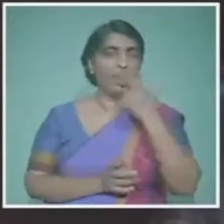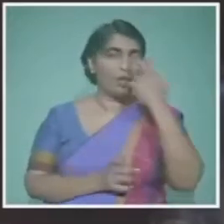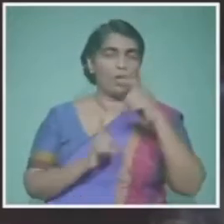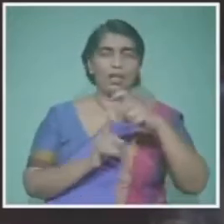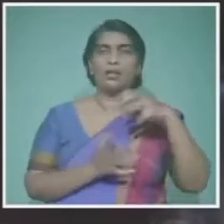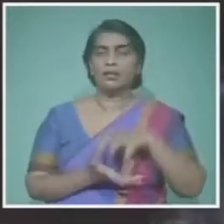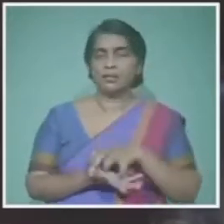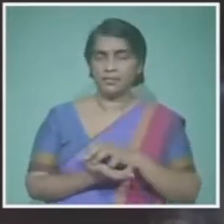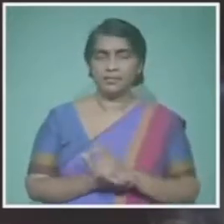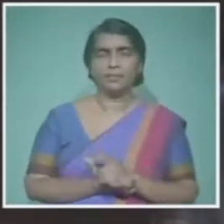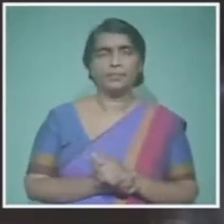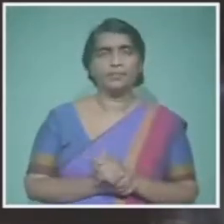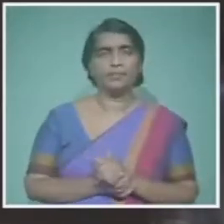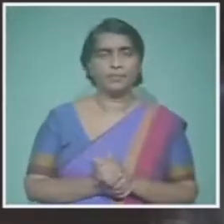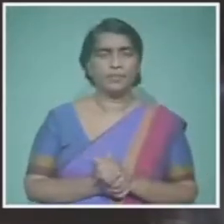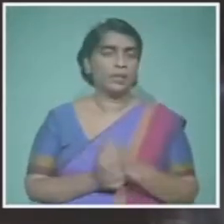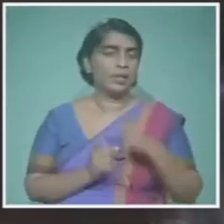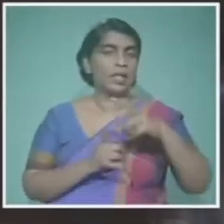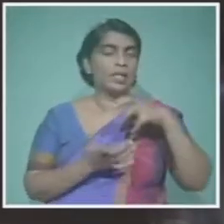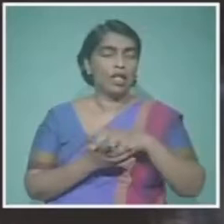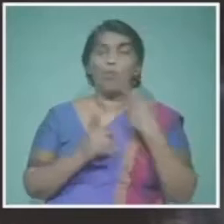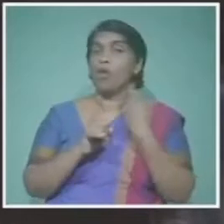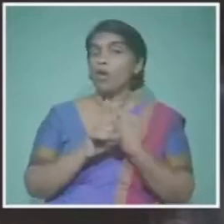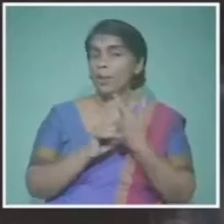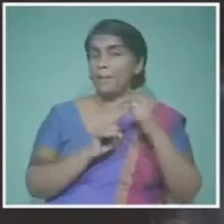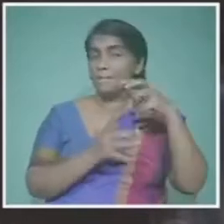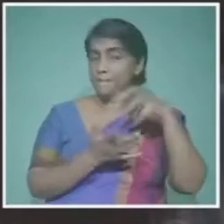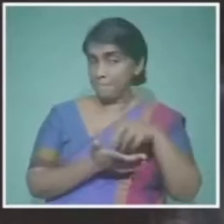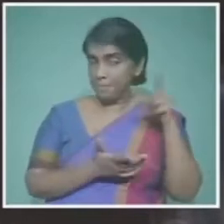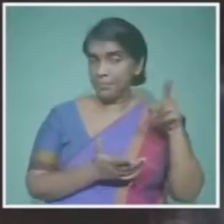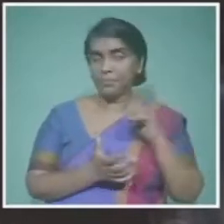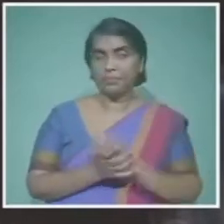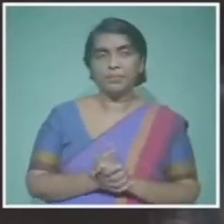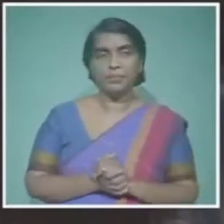sikke, iya. Peran deh, sikke, kota kala plantation,